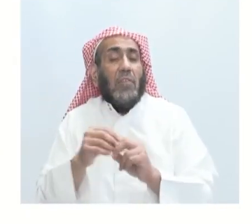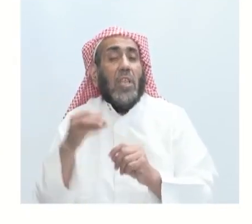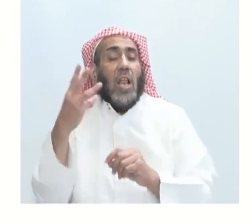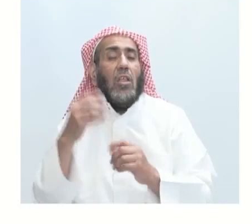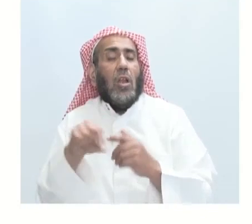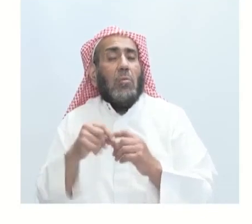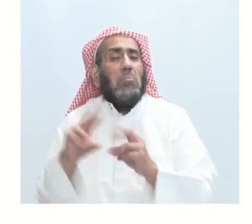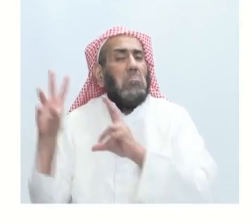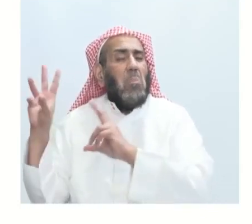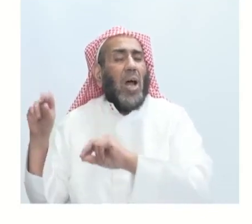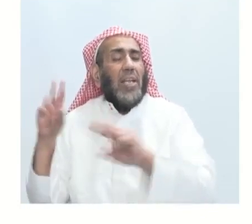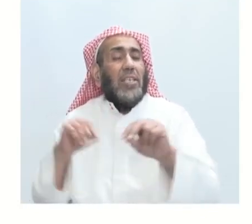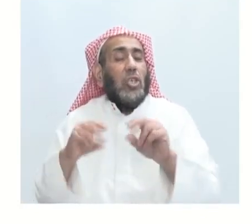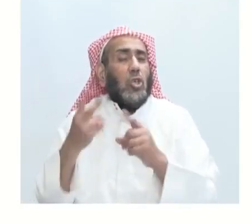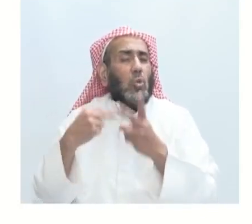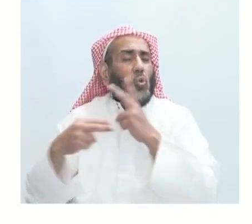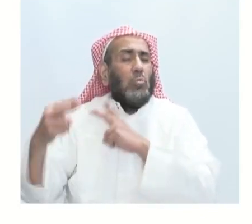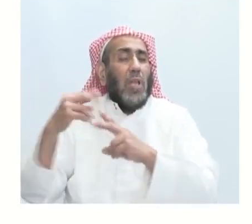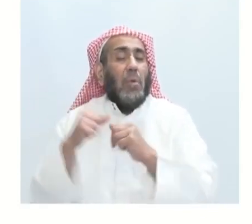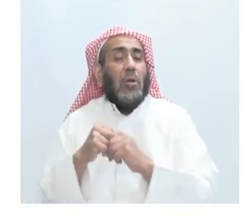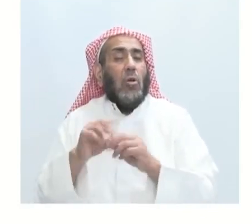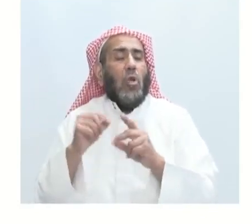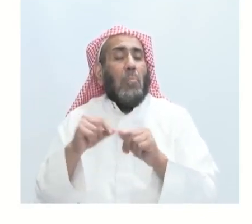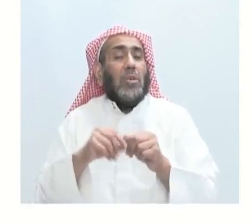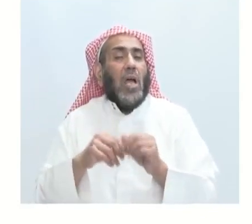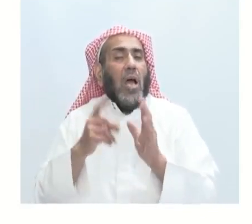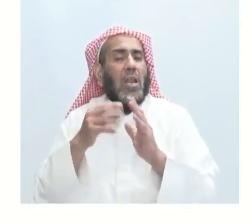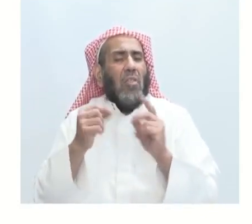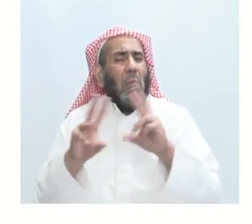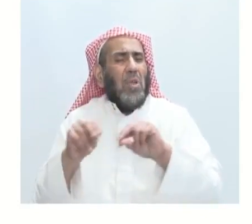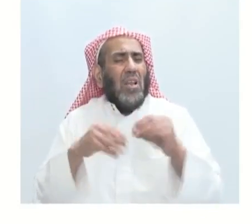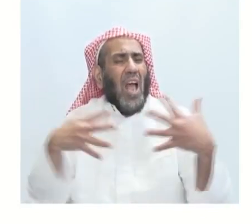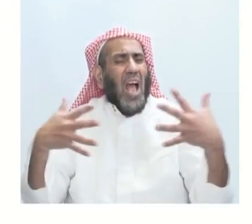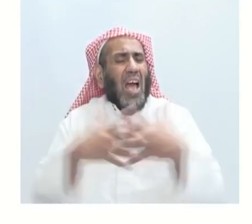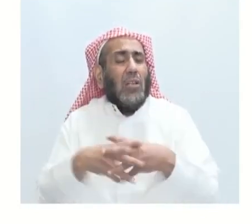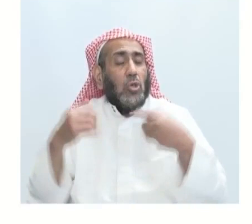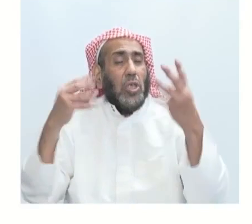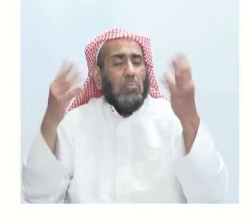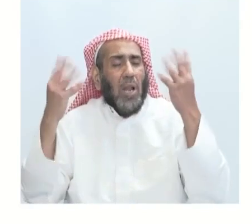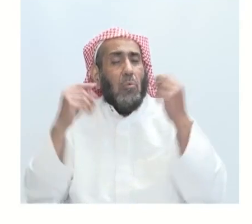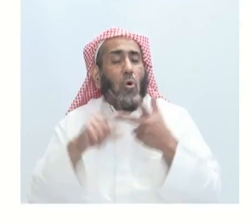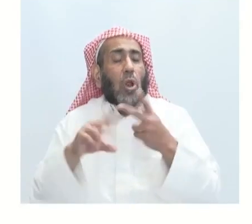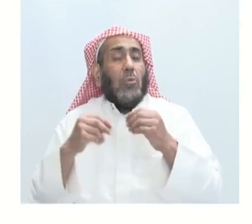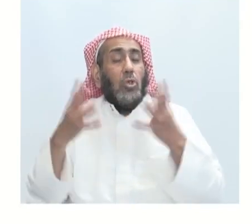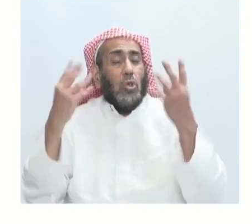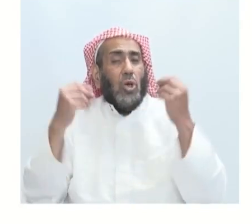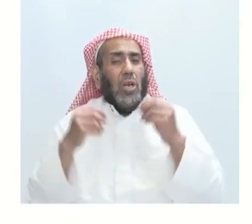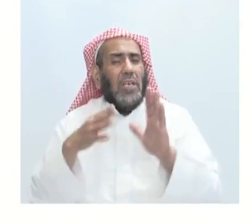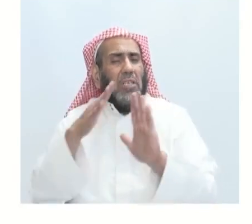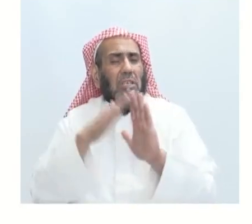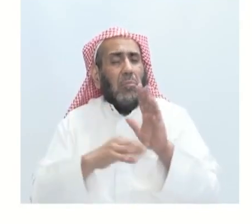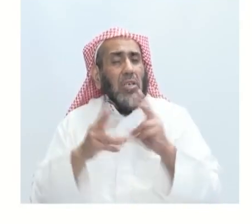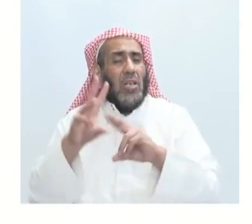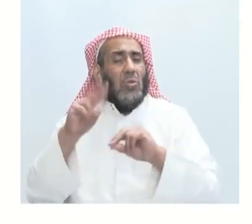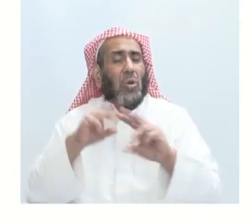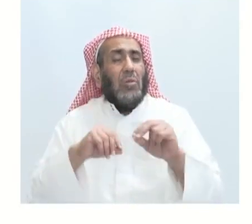انماط نمط المقلدين لشعر العصور المتتابعه ونمط النظامين الذين خلطوا الشعر بالعلم ونمط شعراء الديباجه الذين عادوا